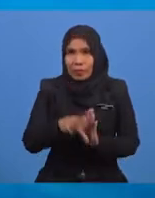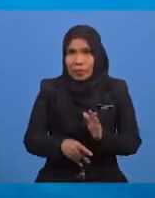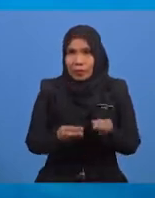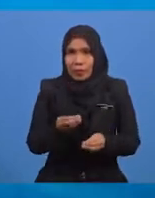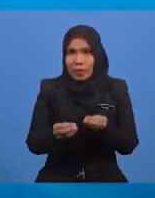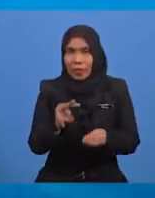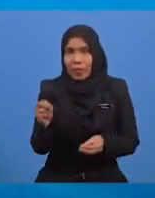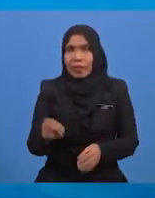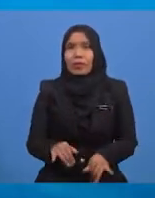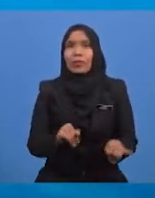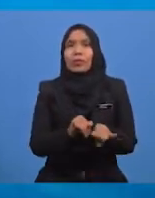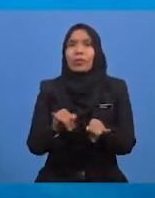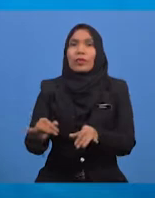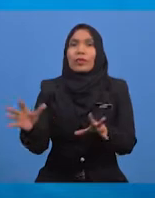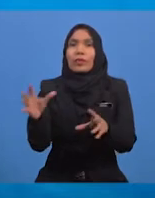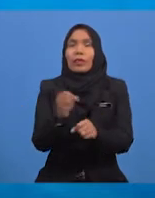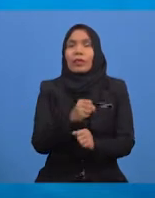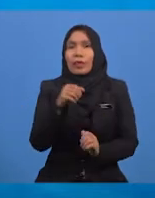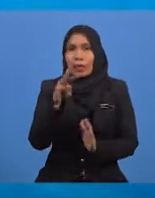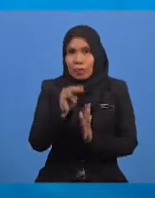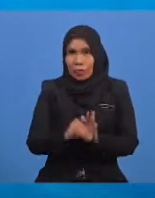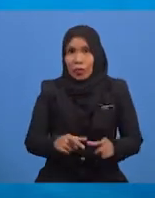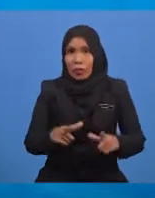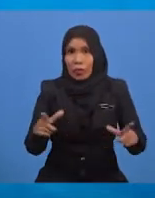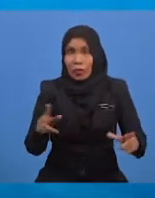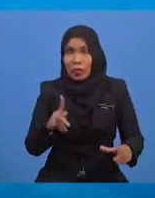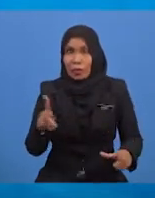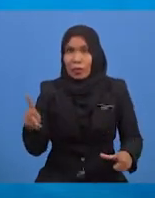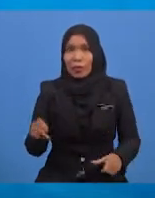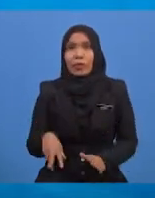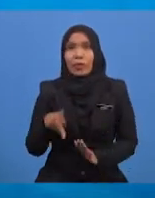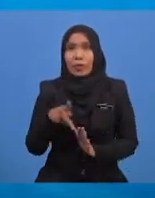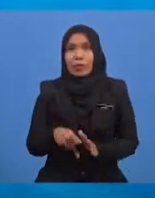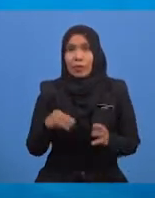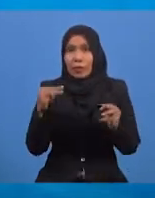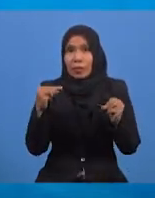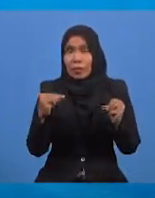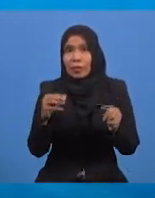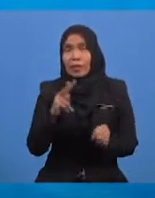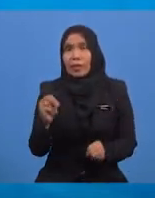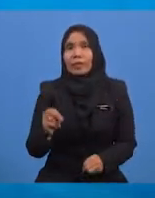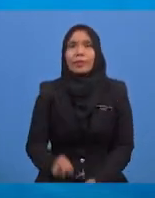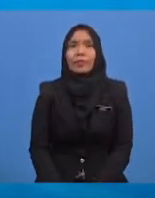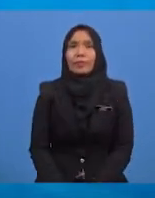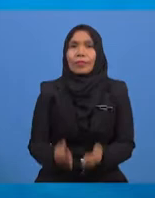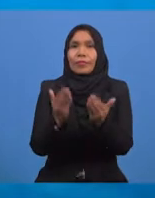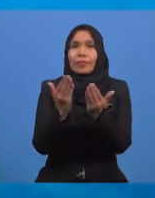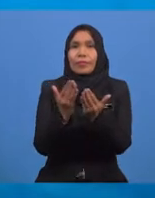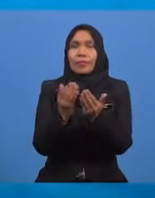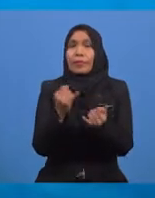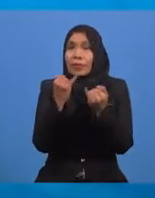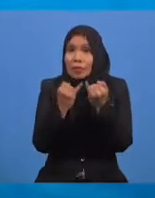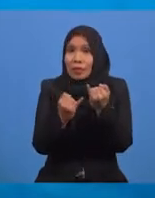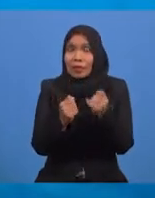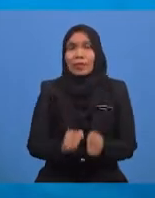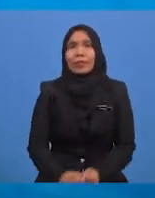dapat meluaskan pasaran dan ini dapat meningkatkan jualan dan keuntungan. Alhamdulillah, berakhir